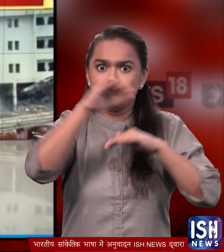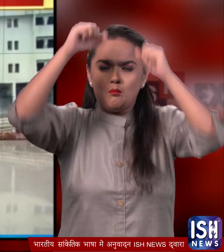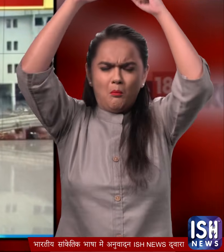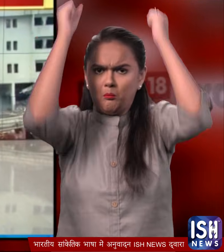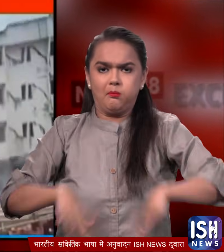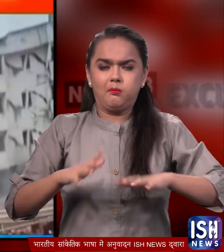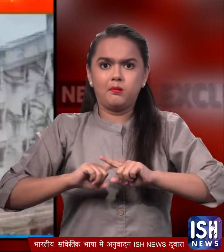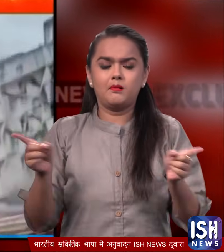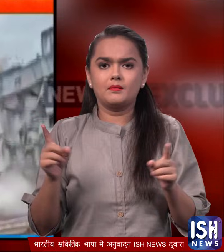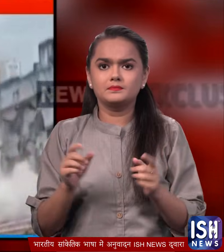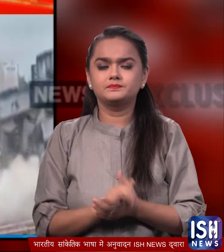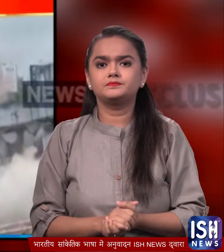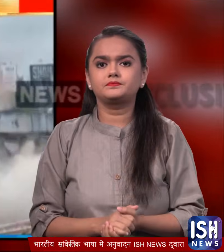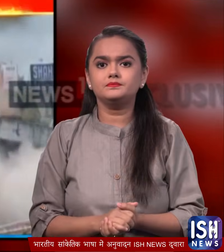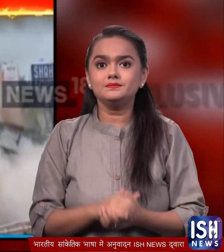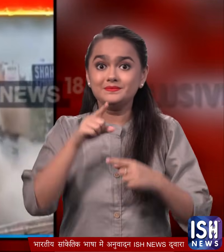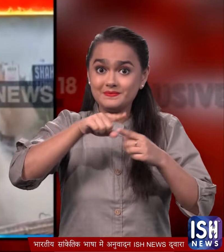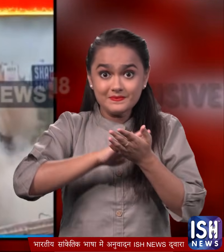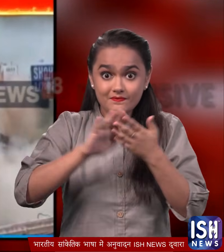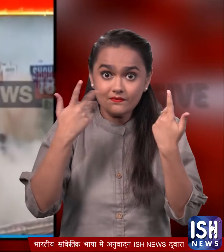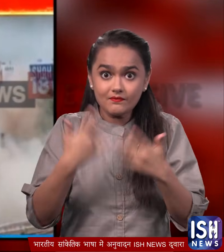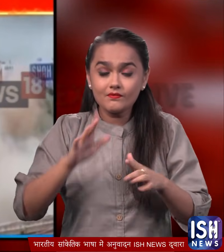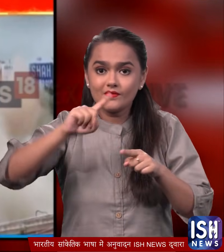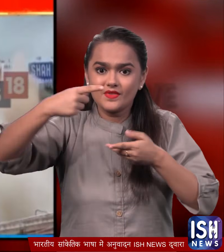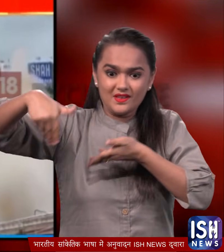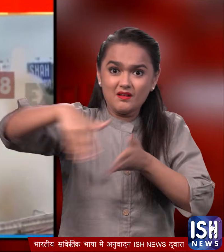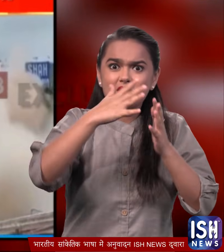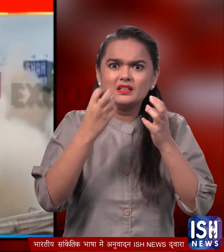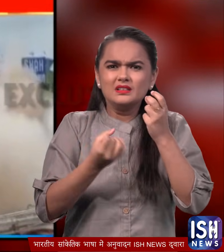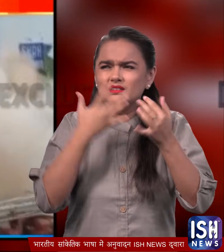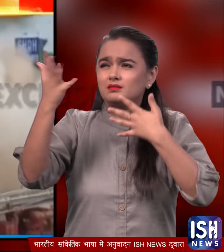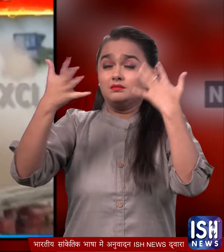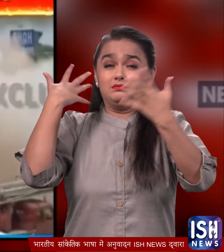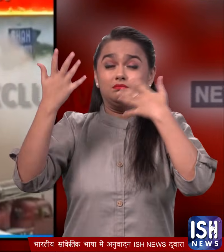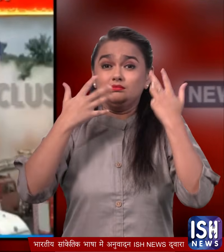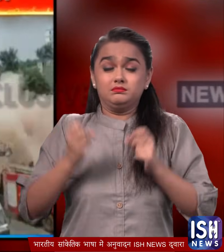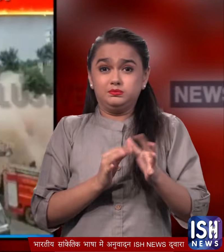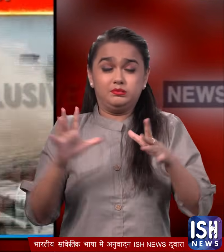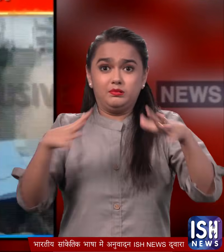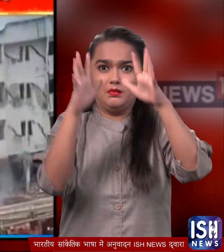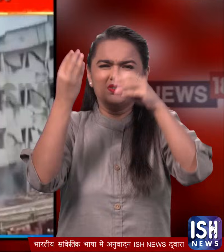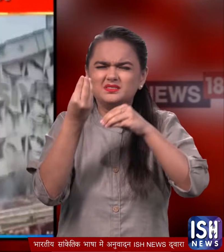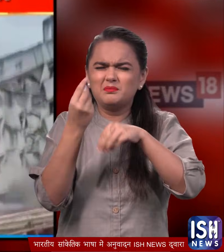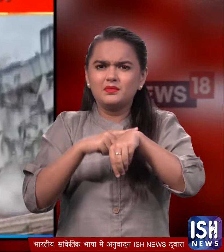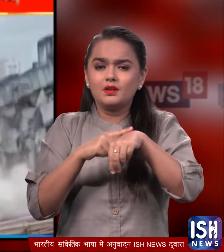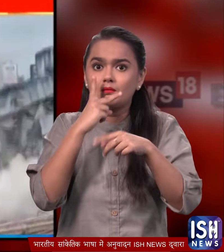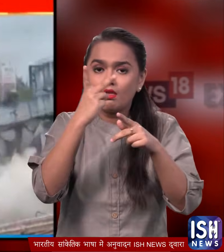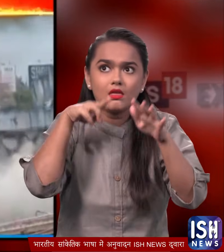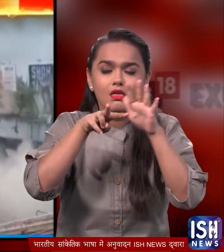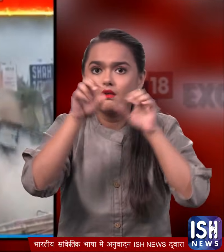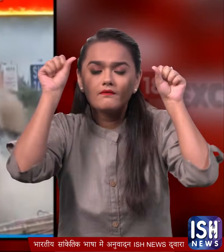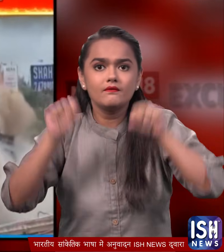दिया गया, जिसके बाद पूरा इलाका धूल से भर गया और कुछ देर के लिए सब कुछ धुंधला हो गया।